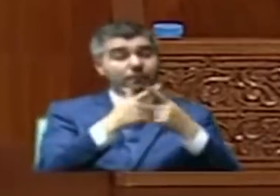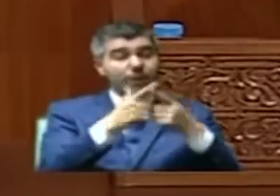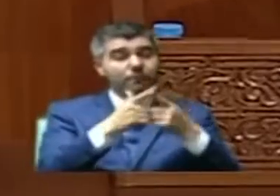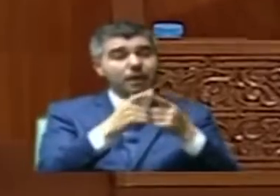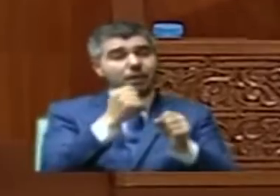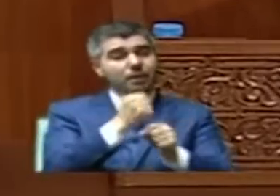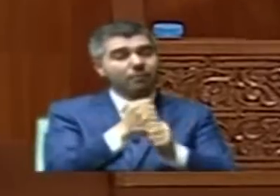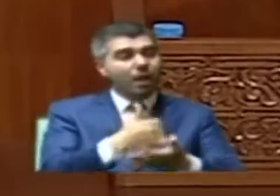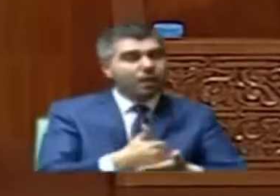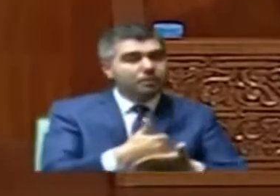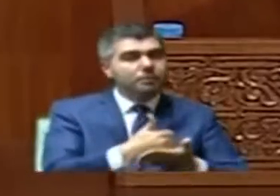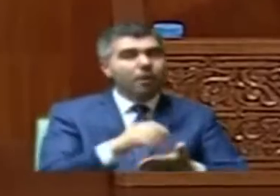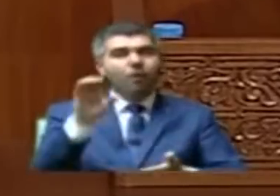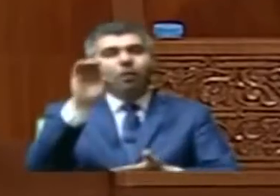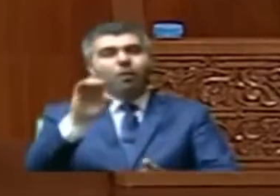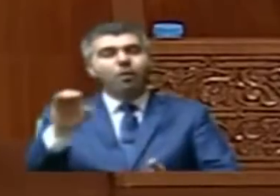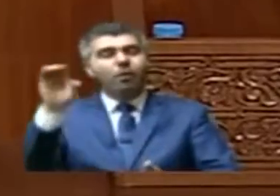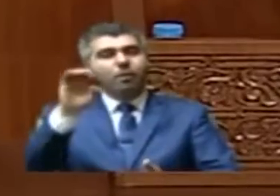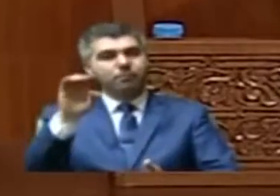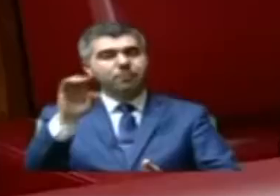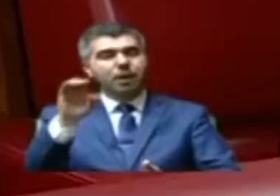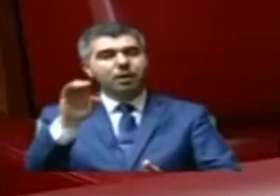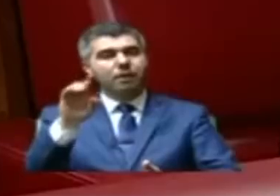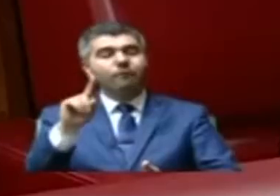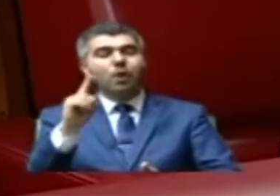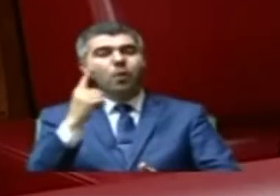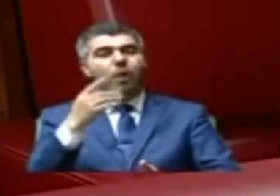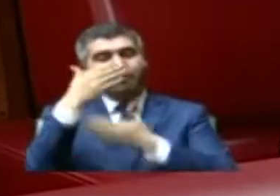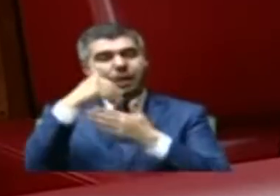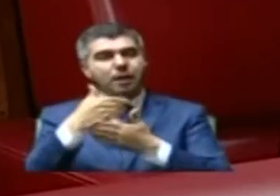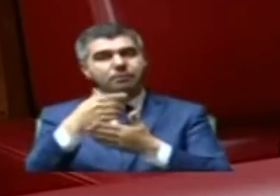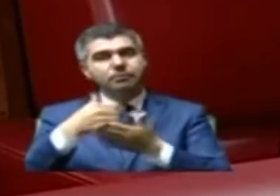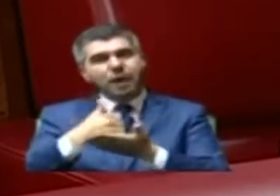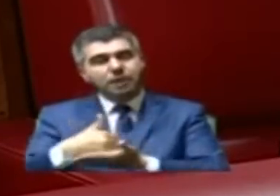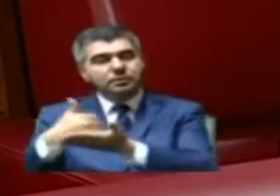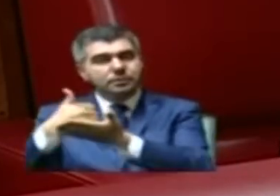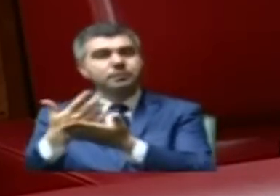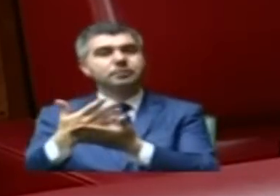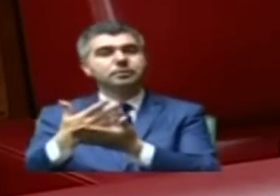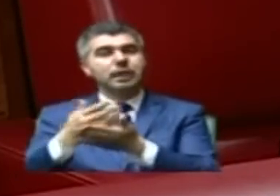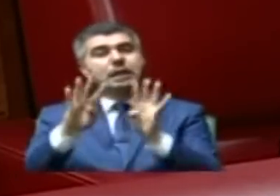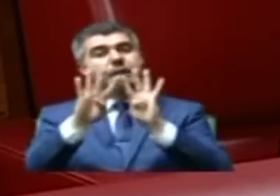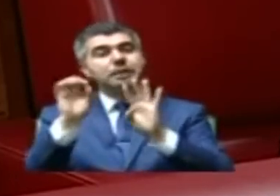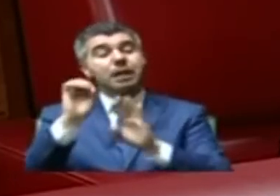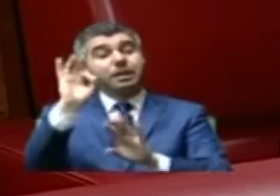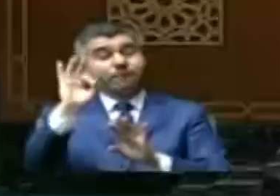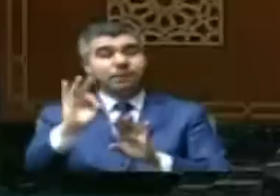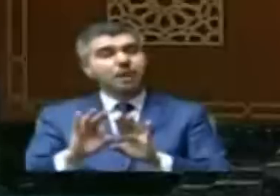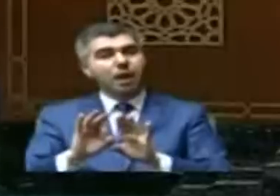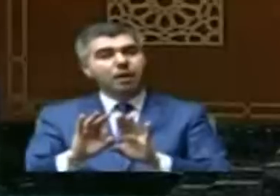ولكن أوروبا تقليديا المغاربة بدأوا بأوروبا، ثانيا العدد في أوروبا هو 80% كما